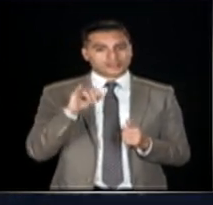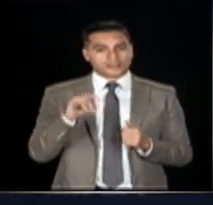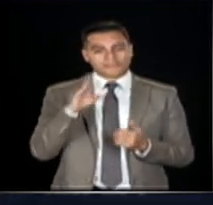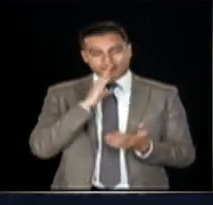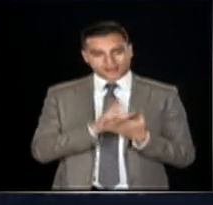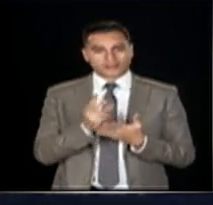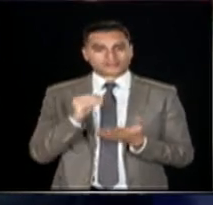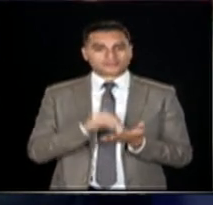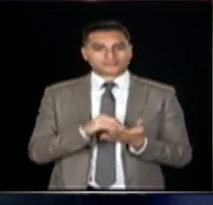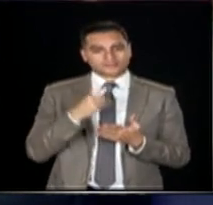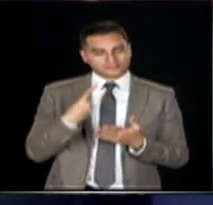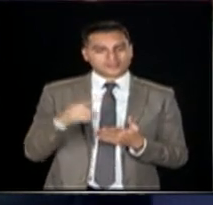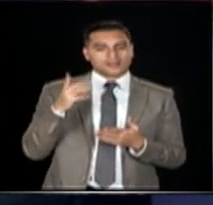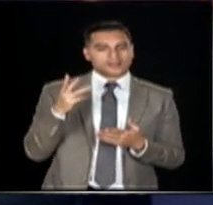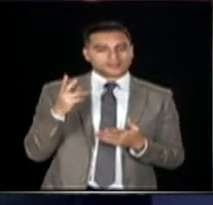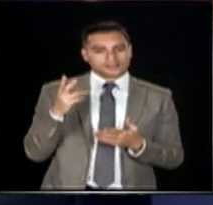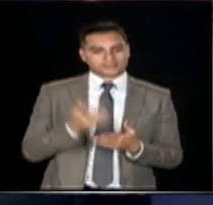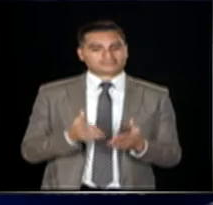تستحق الـ20 نقطة، إجابة صحيحة.